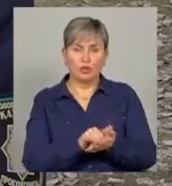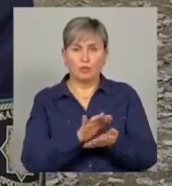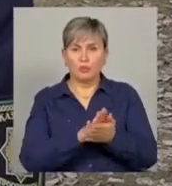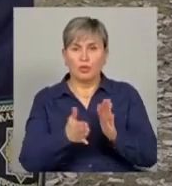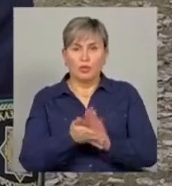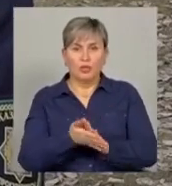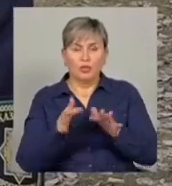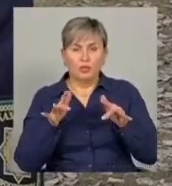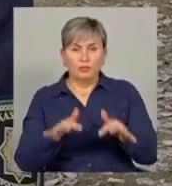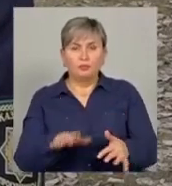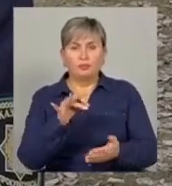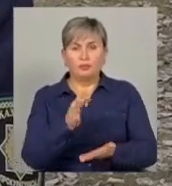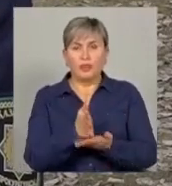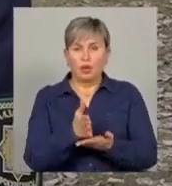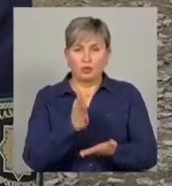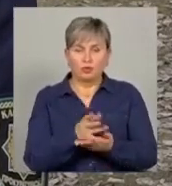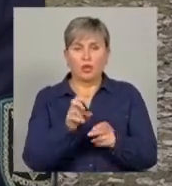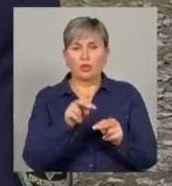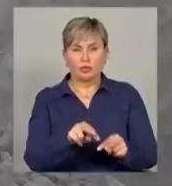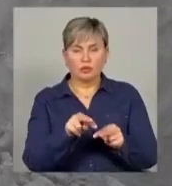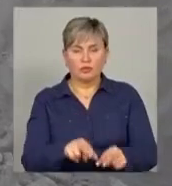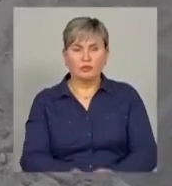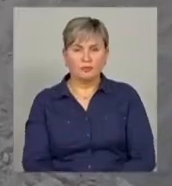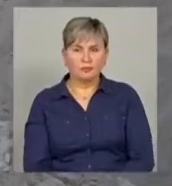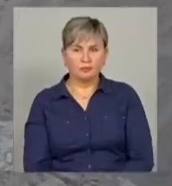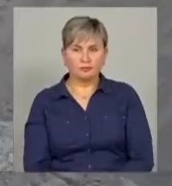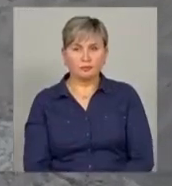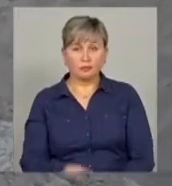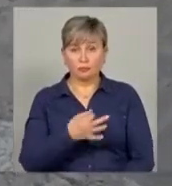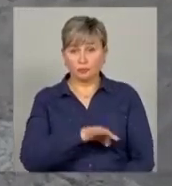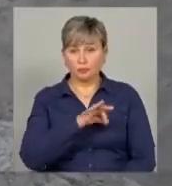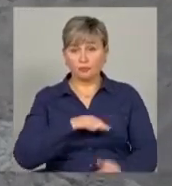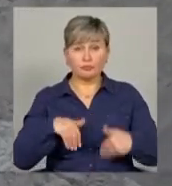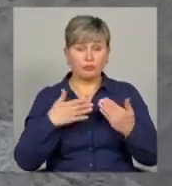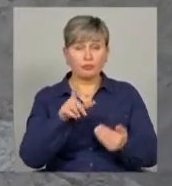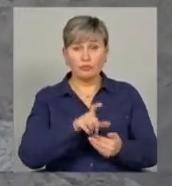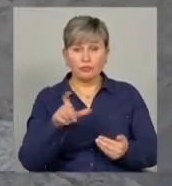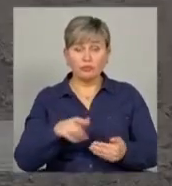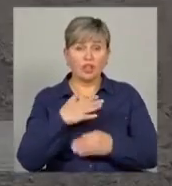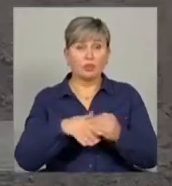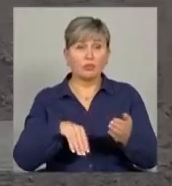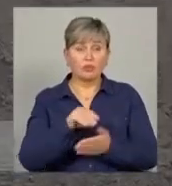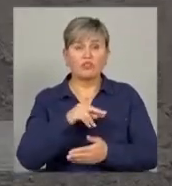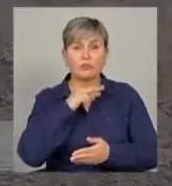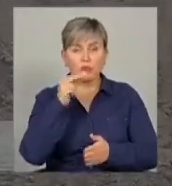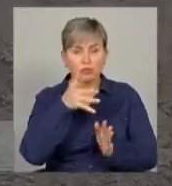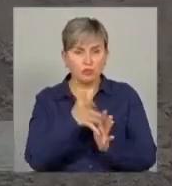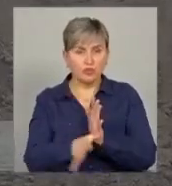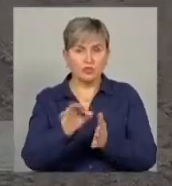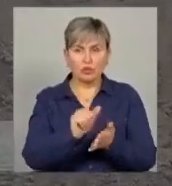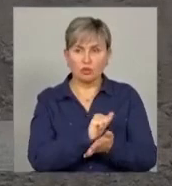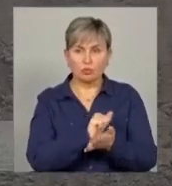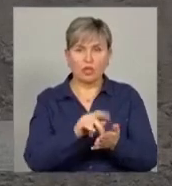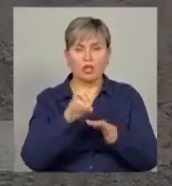обстоятельств дела и находятся на контроле прокуратуры. Между тем, юристы советуют людям перед покупкой внимательнее изучать все документы